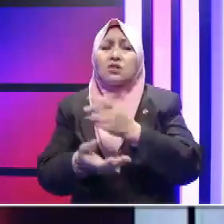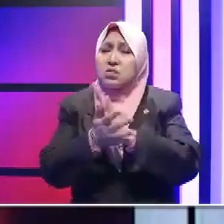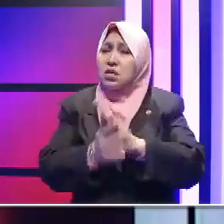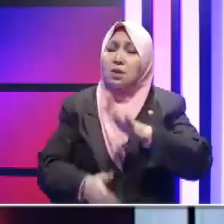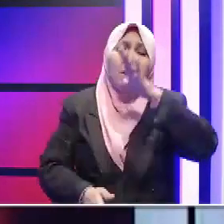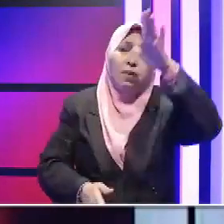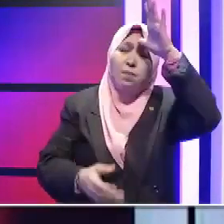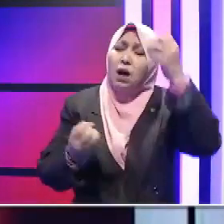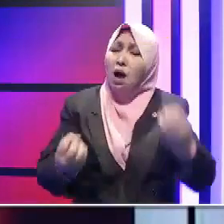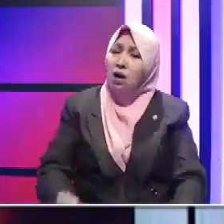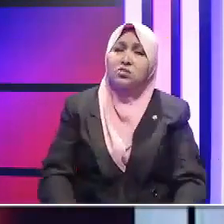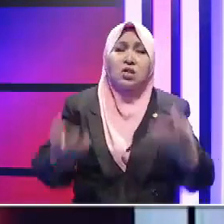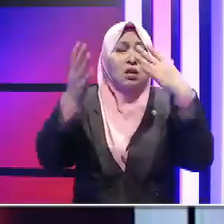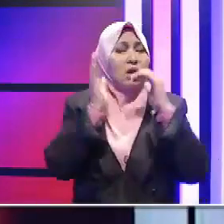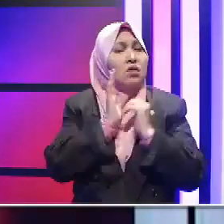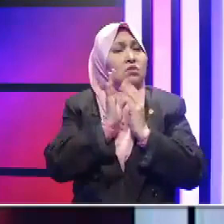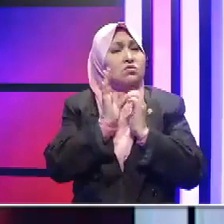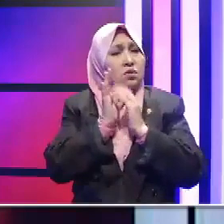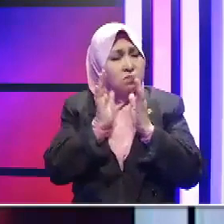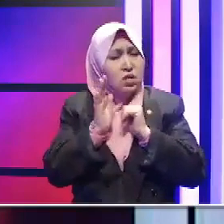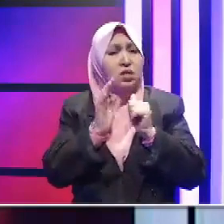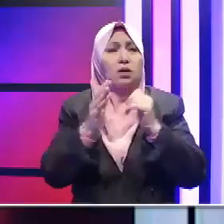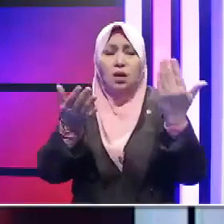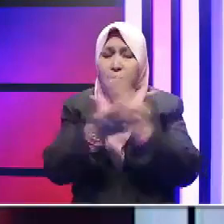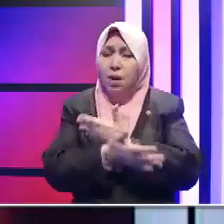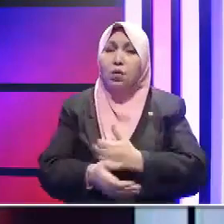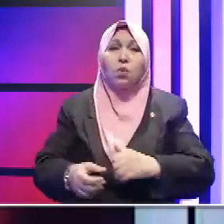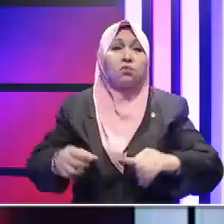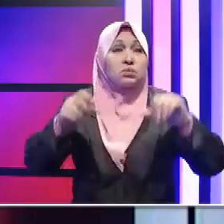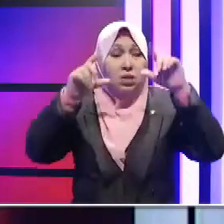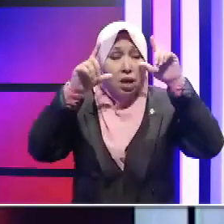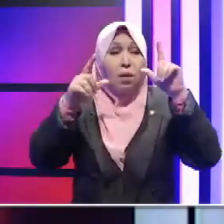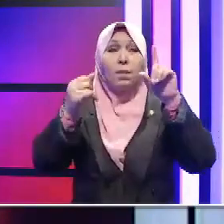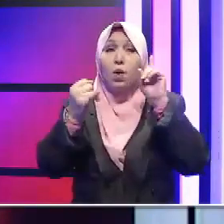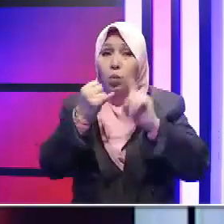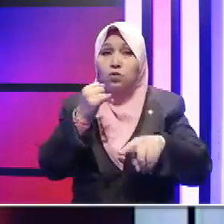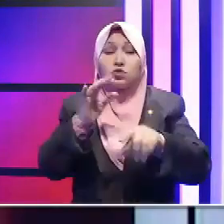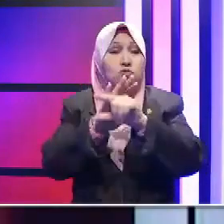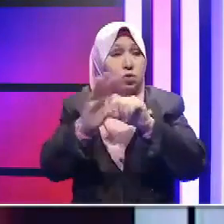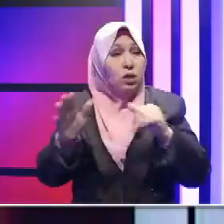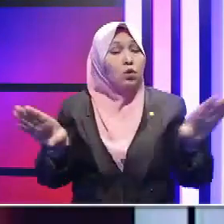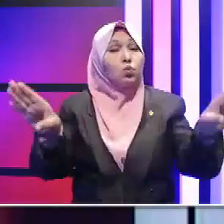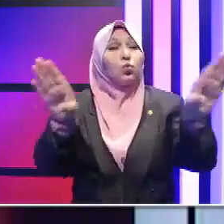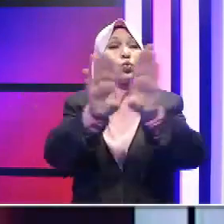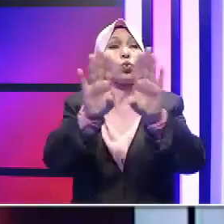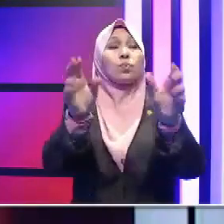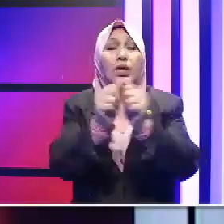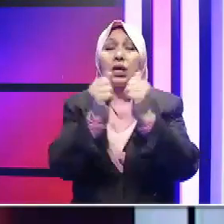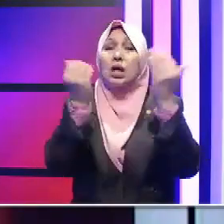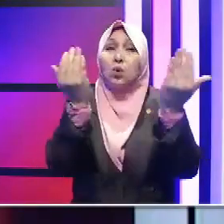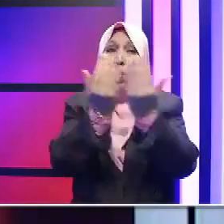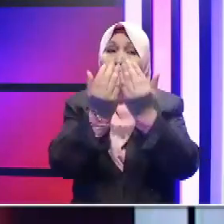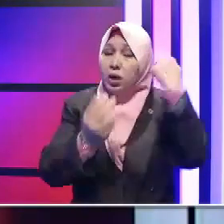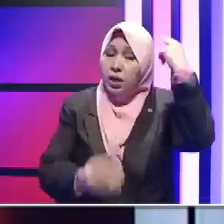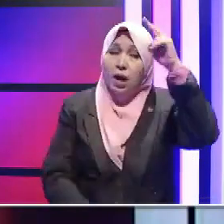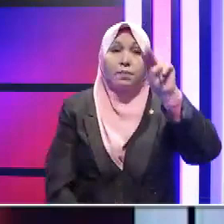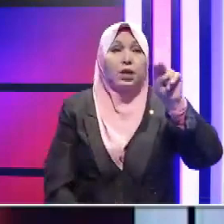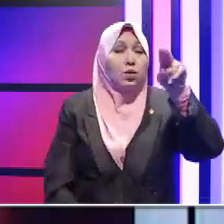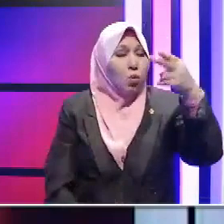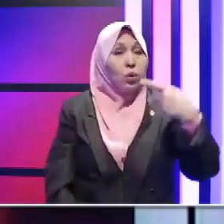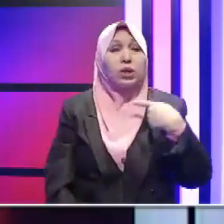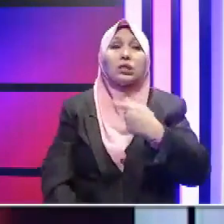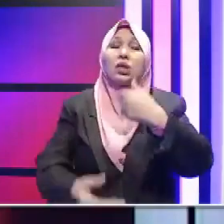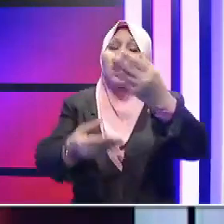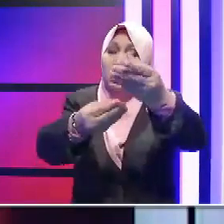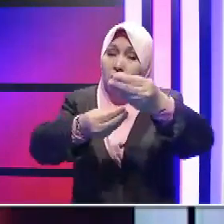perbanyakkan beristighfar trainee usai pun baukasten pada Penghujung suruh ini juga ditutup dengan doa Nabi Nuh agar qt